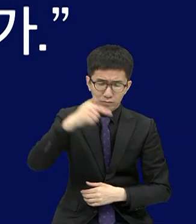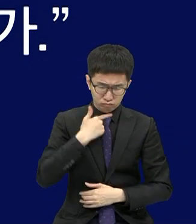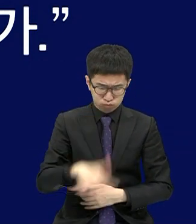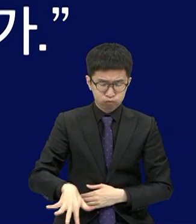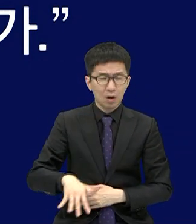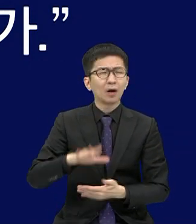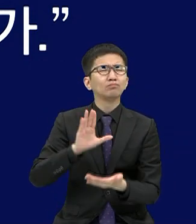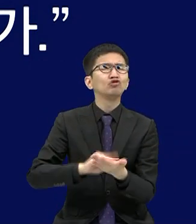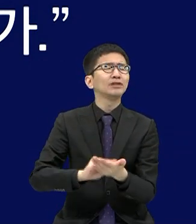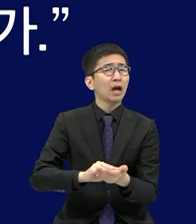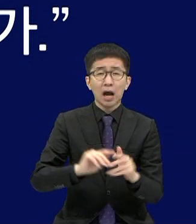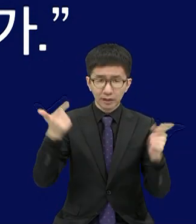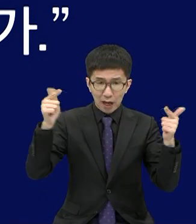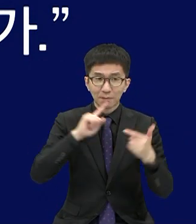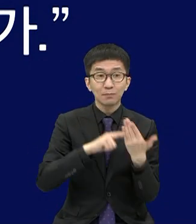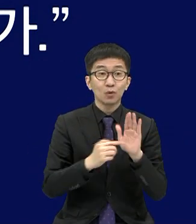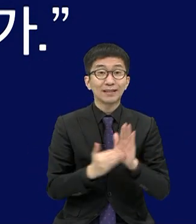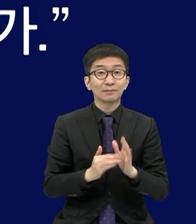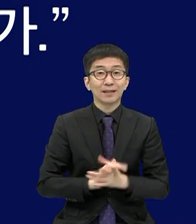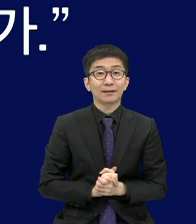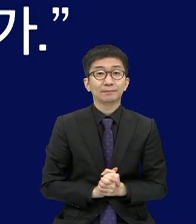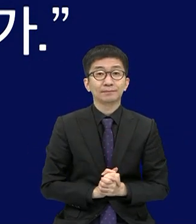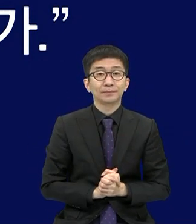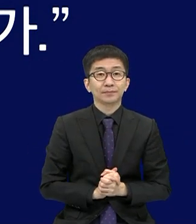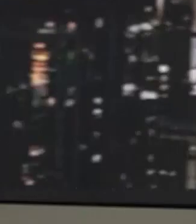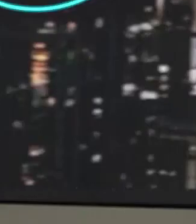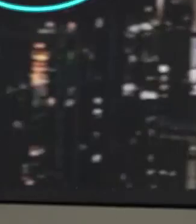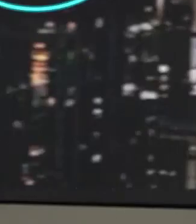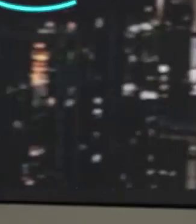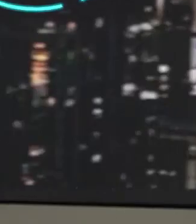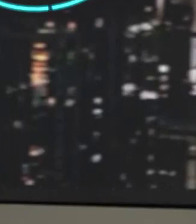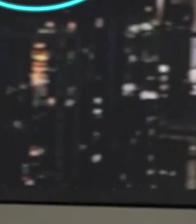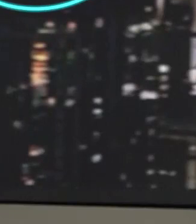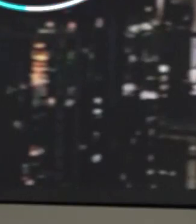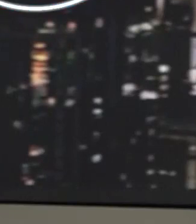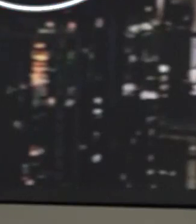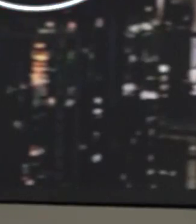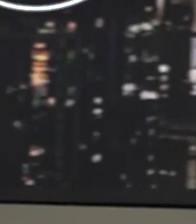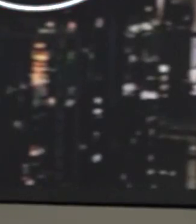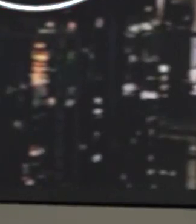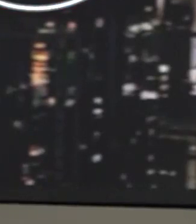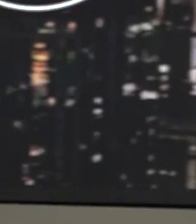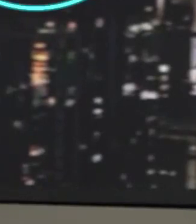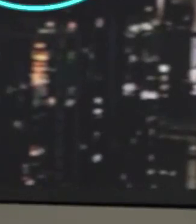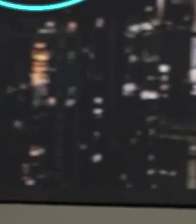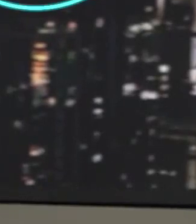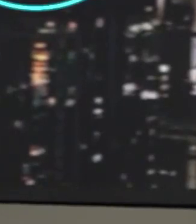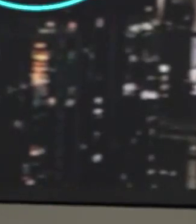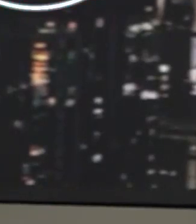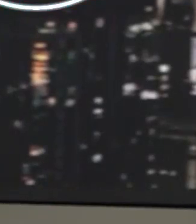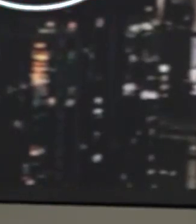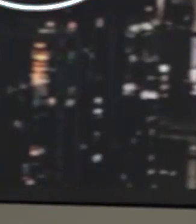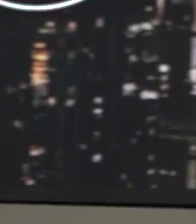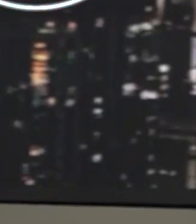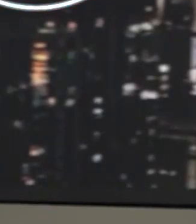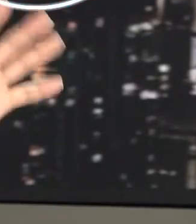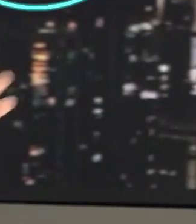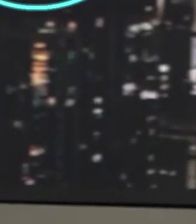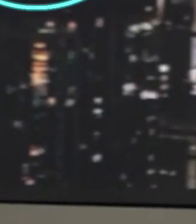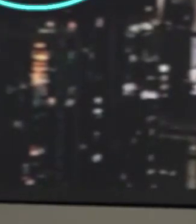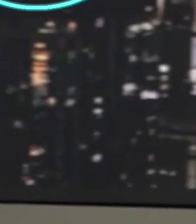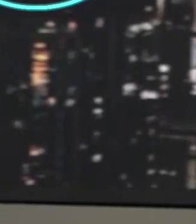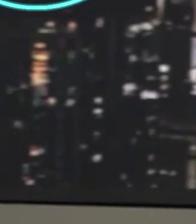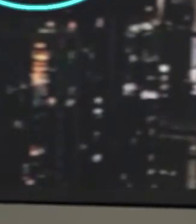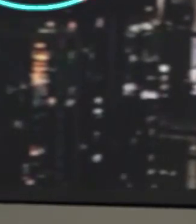반박했습니다. SBS 강청환입니다. 네, 안녕하십니까. 김현우입니다. 더 많은 뉴스와 라이브 이벤트를 보고 싶으시면